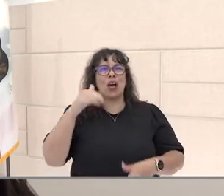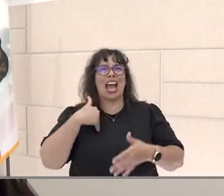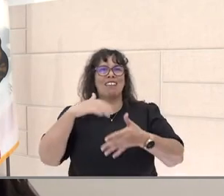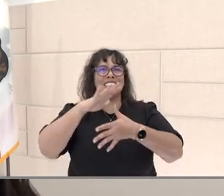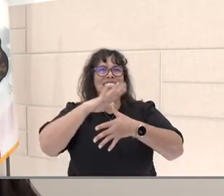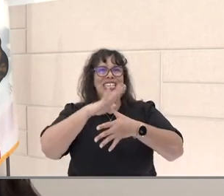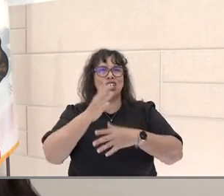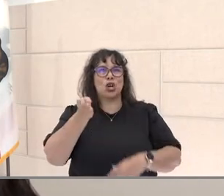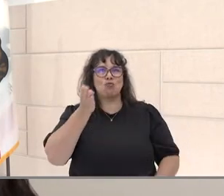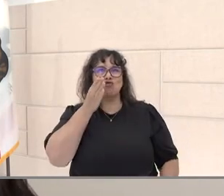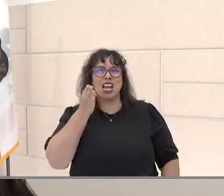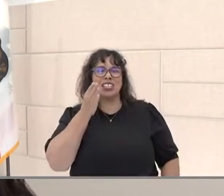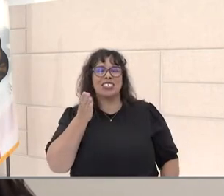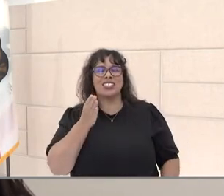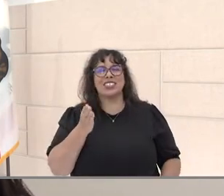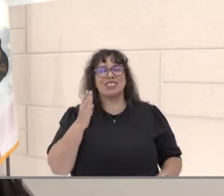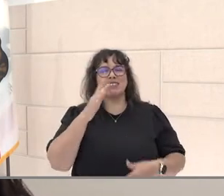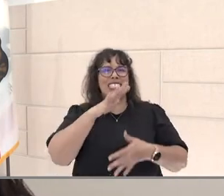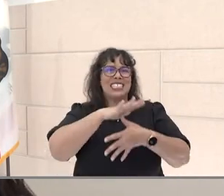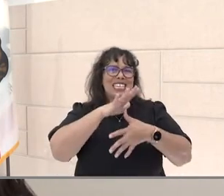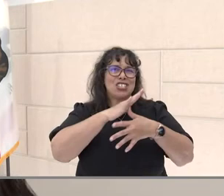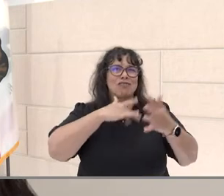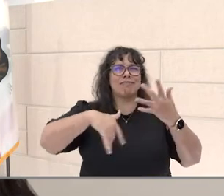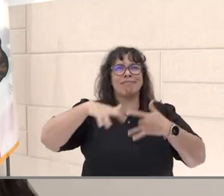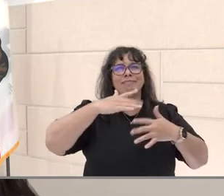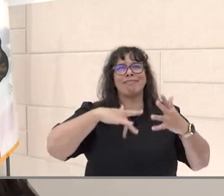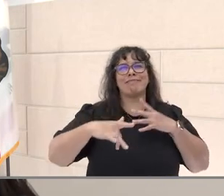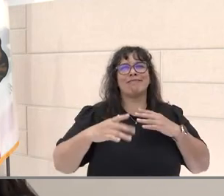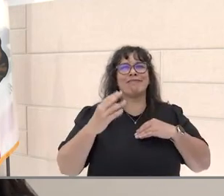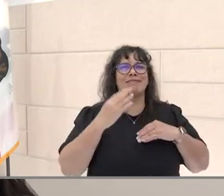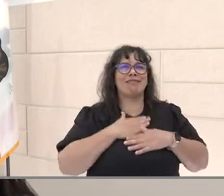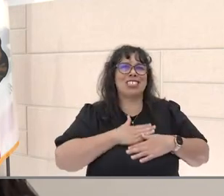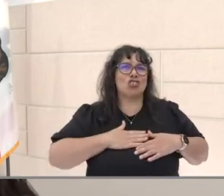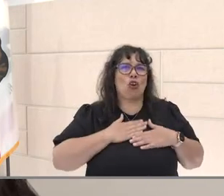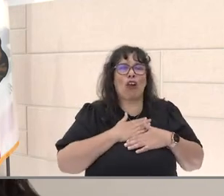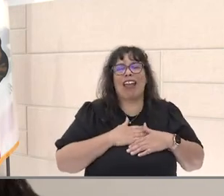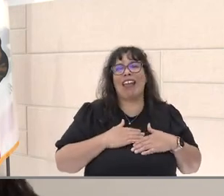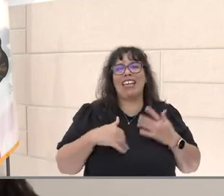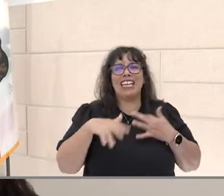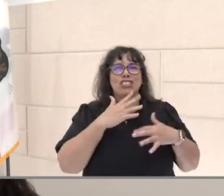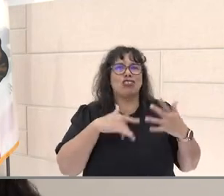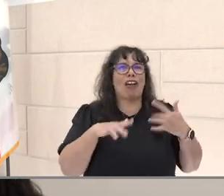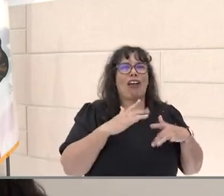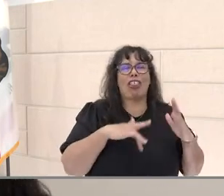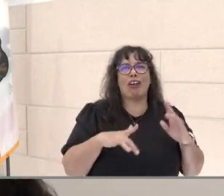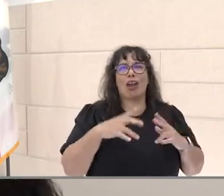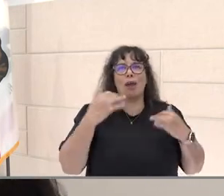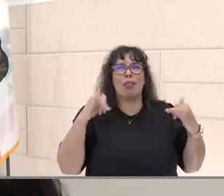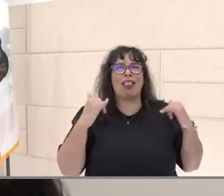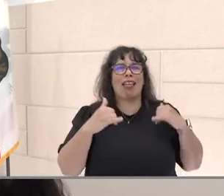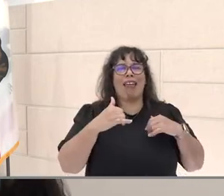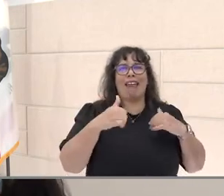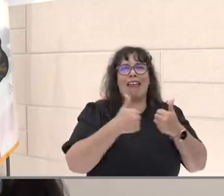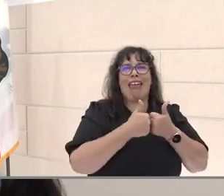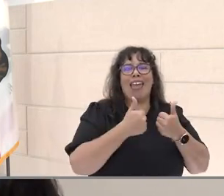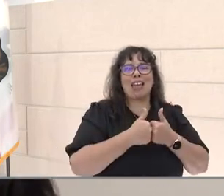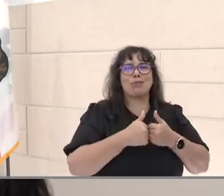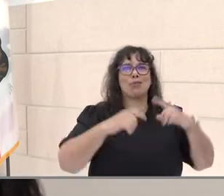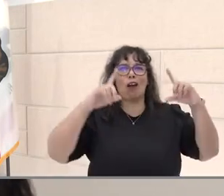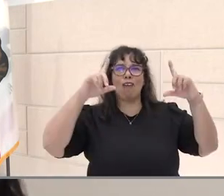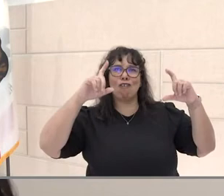มดังหายยังดำเนินการวิธีเซ็งๆที่สำหรับแต่สถานที่ดับปีออฟออสบายจุ่ม